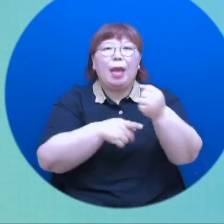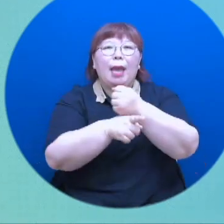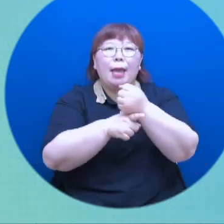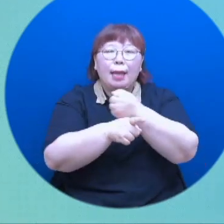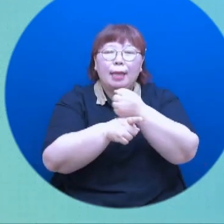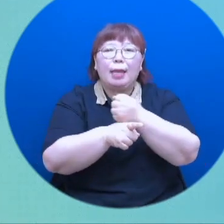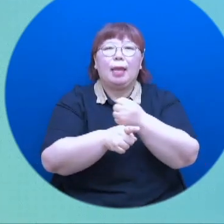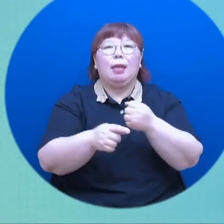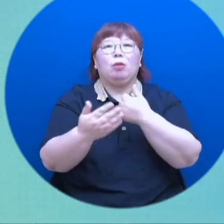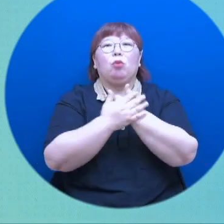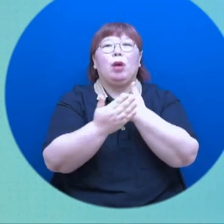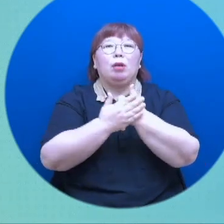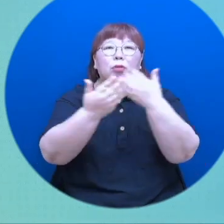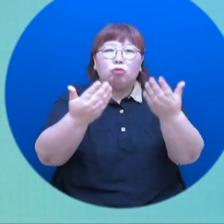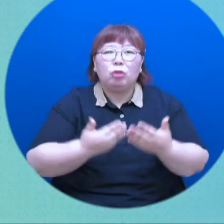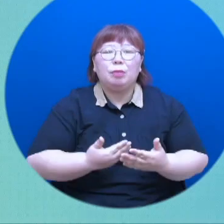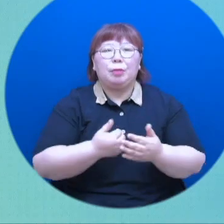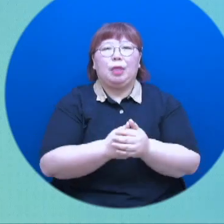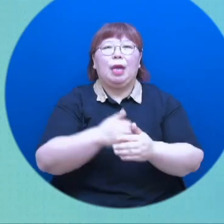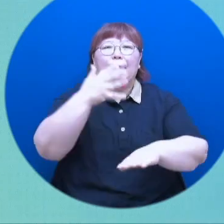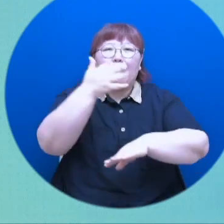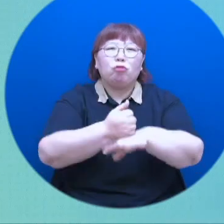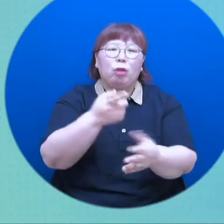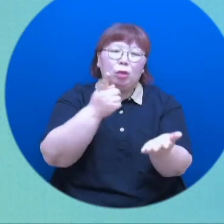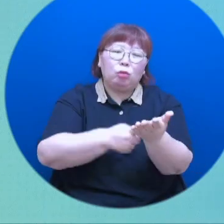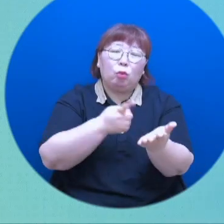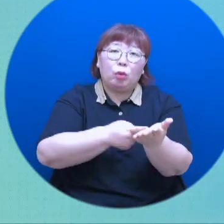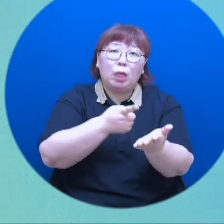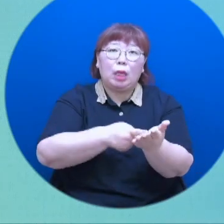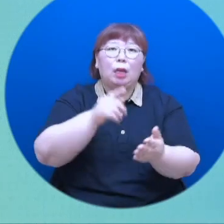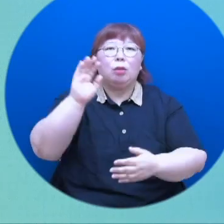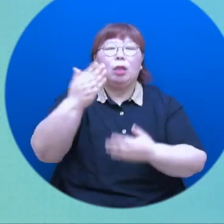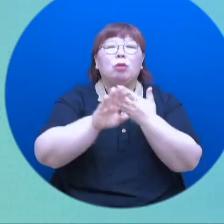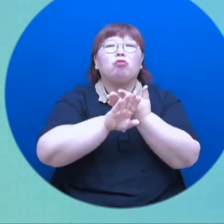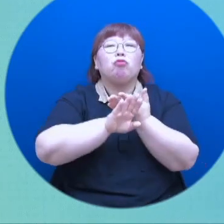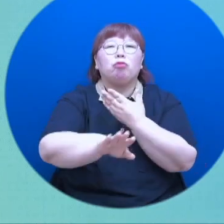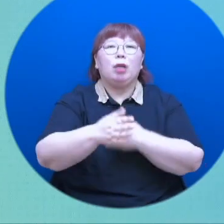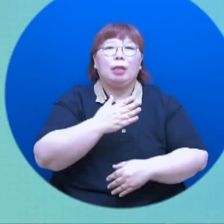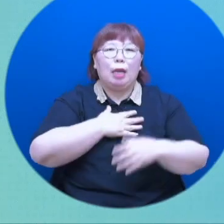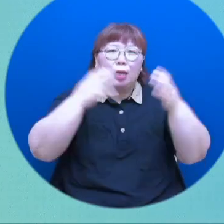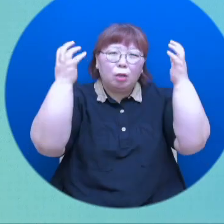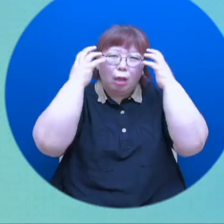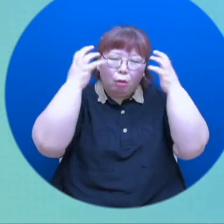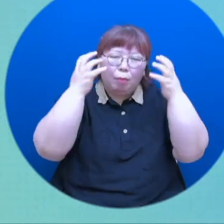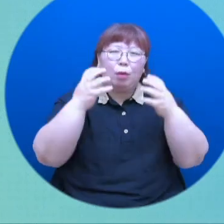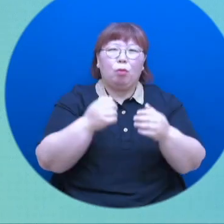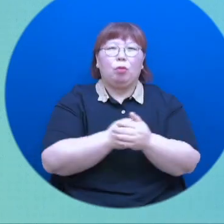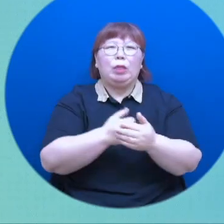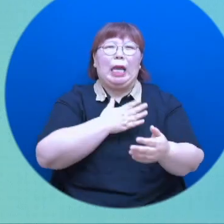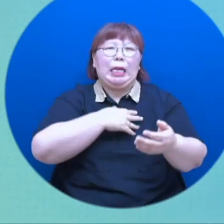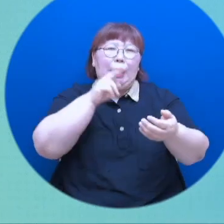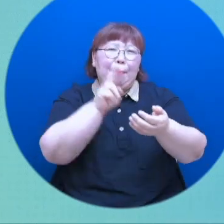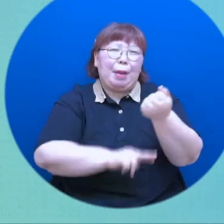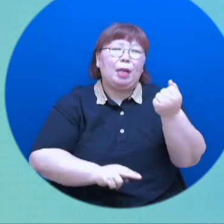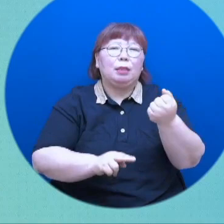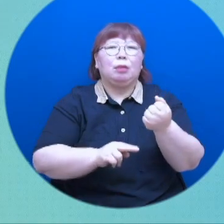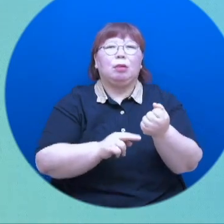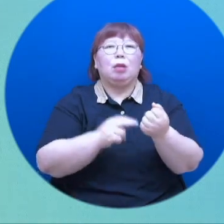해몽을 해주잖아요. 나중에 총리가 되고 난 이후 자기를 괴롭히고 자기를 인신매매로